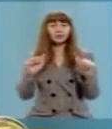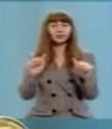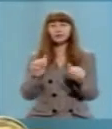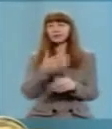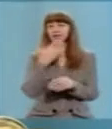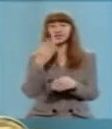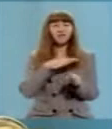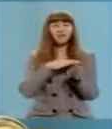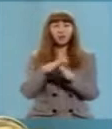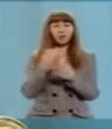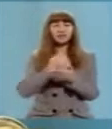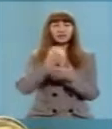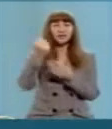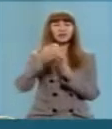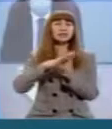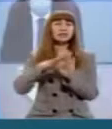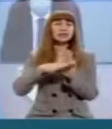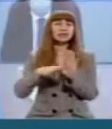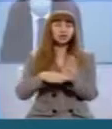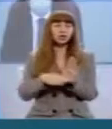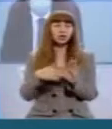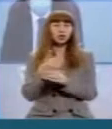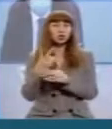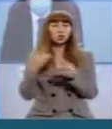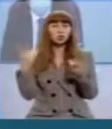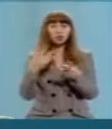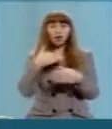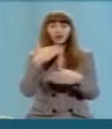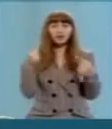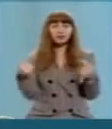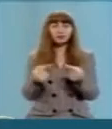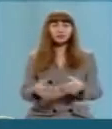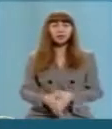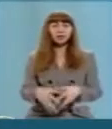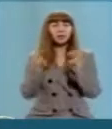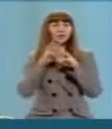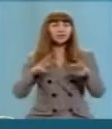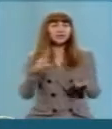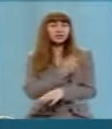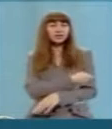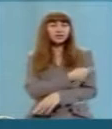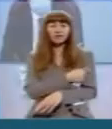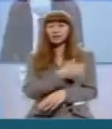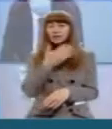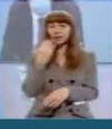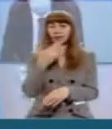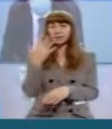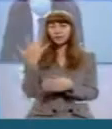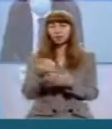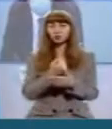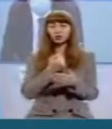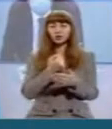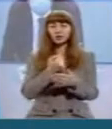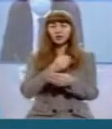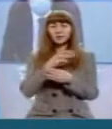Олардың арыз-шағымдарына дер кезінде жауап бермейді. Коронавирус 2020 KZ сайтына 40 мыңға